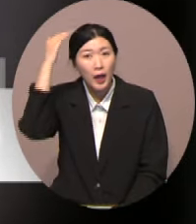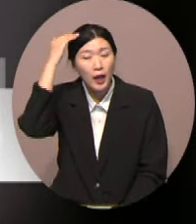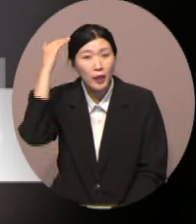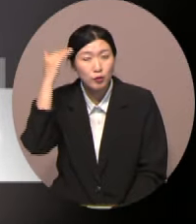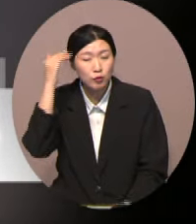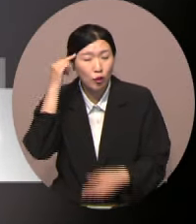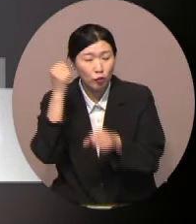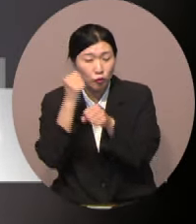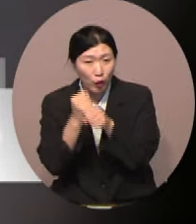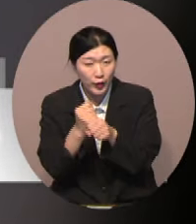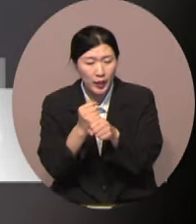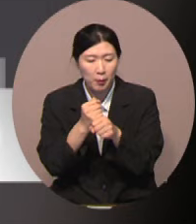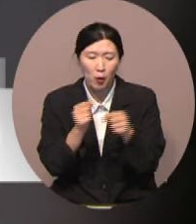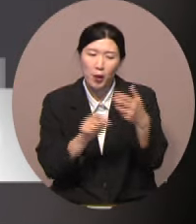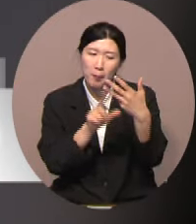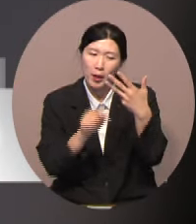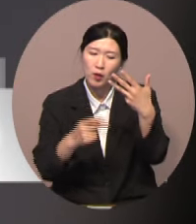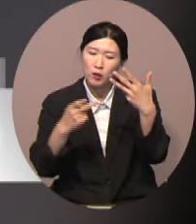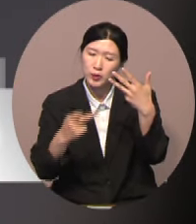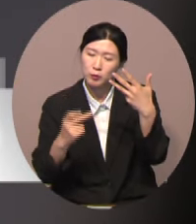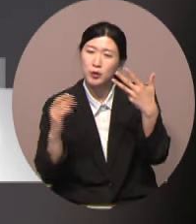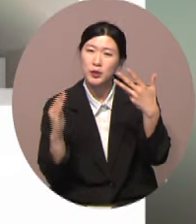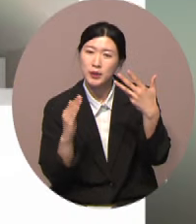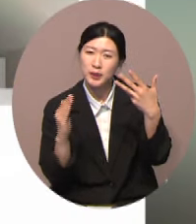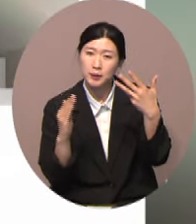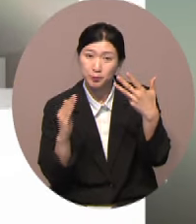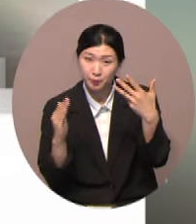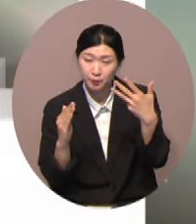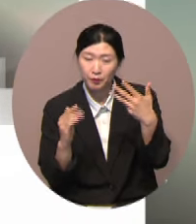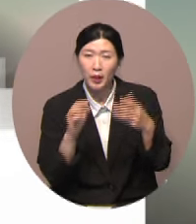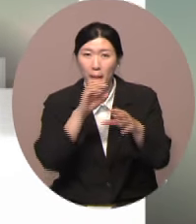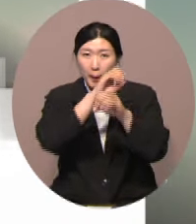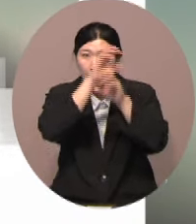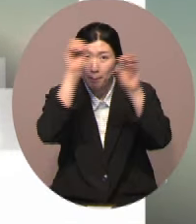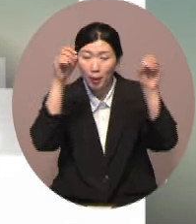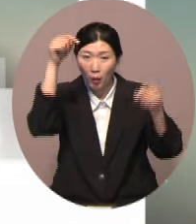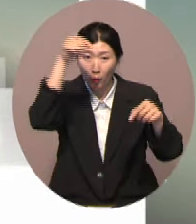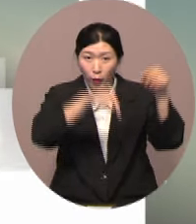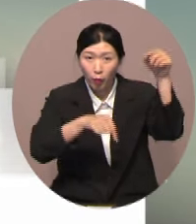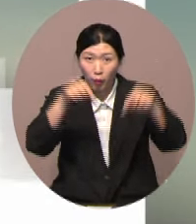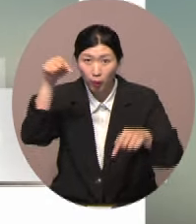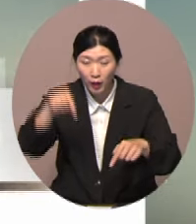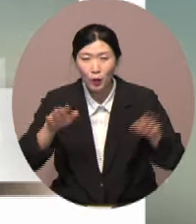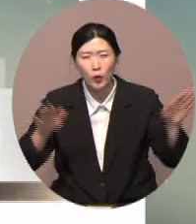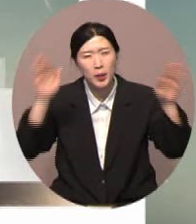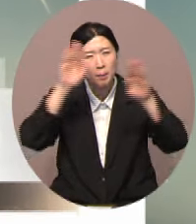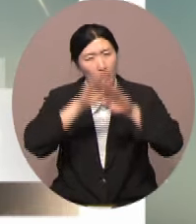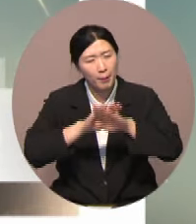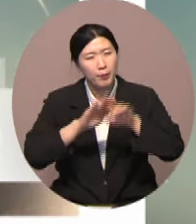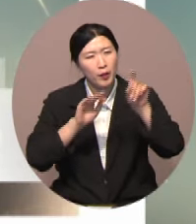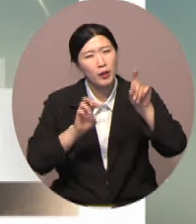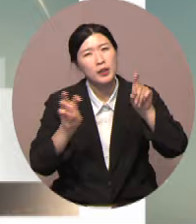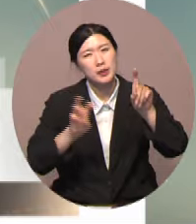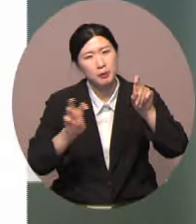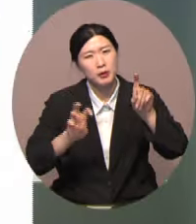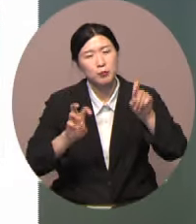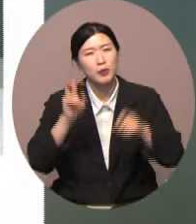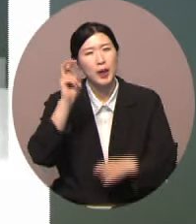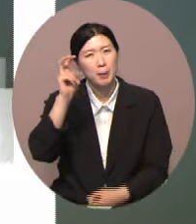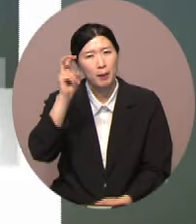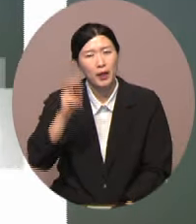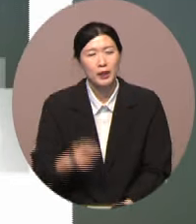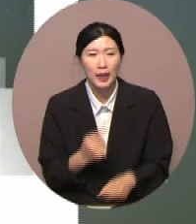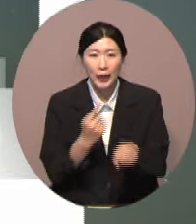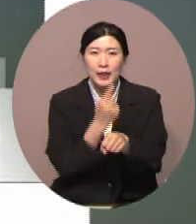연구원은 해마다 8월 10일 전으로 볼 수 있는 페르세우스자리 유성우가 오늘 밤 11시 반쯤 절정에 이르러